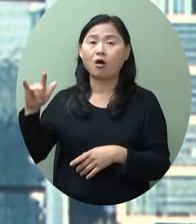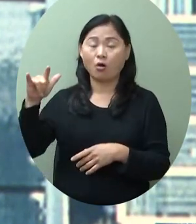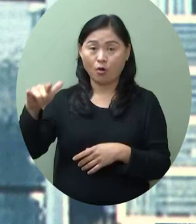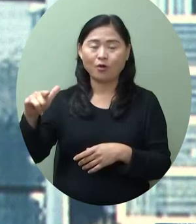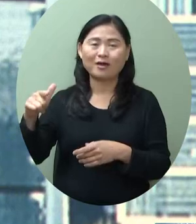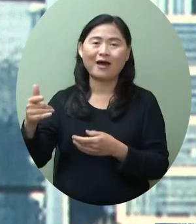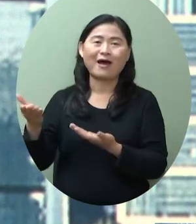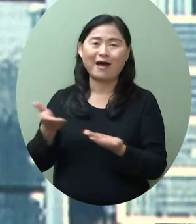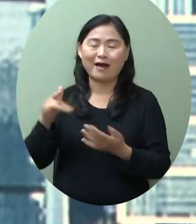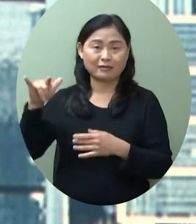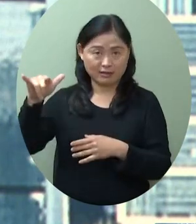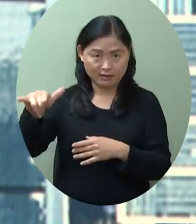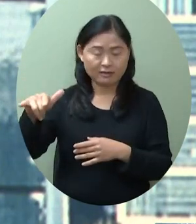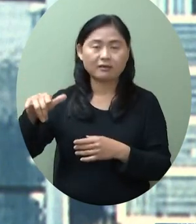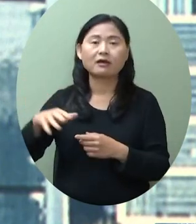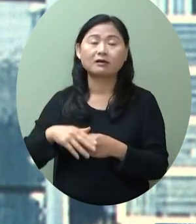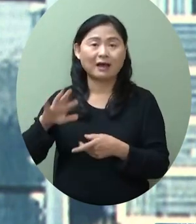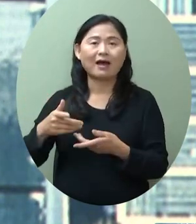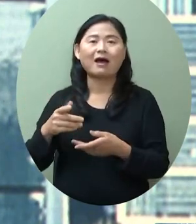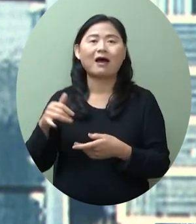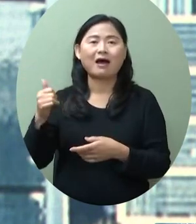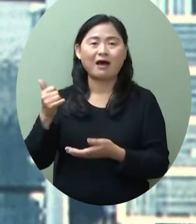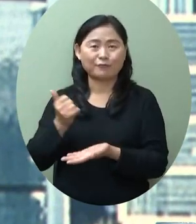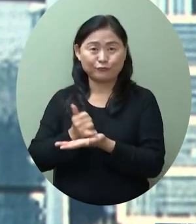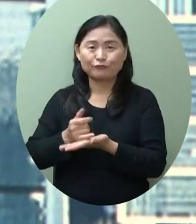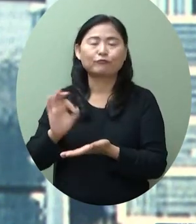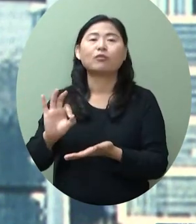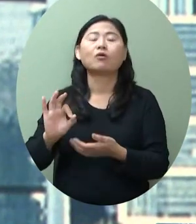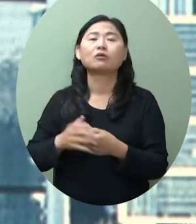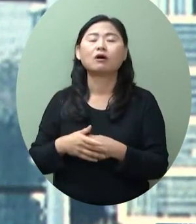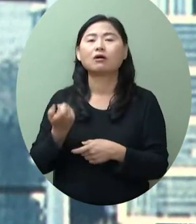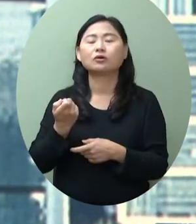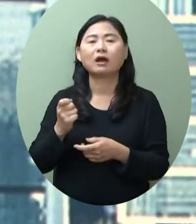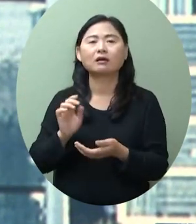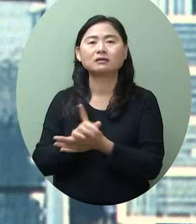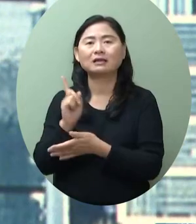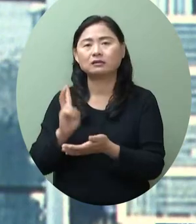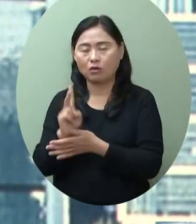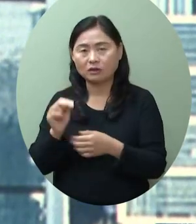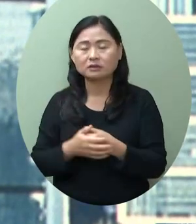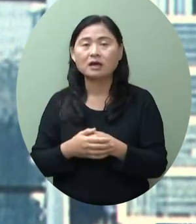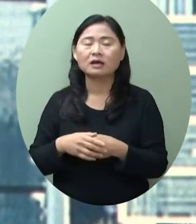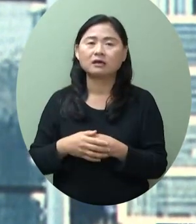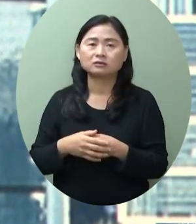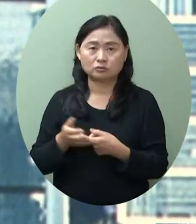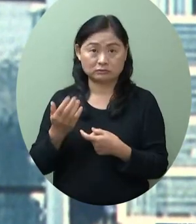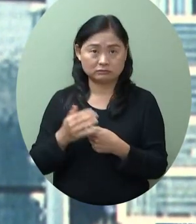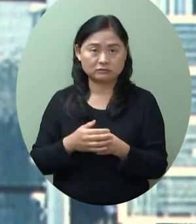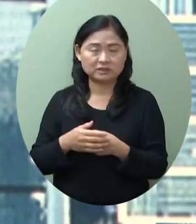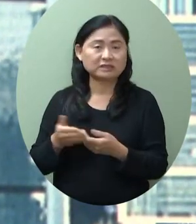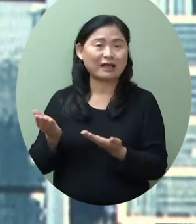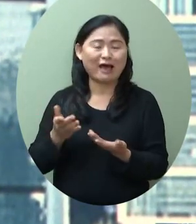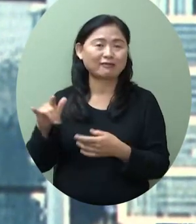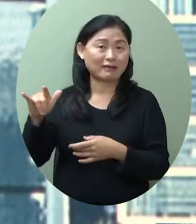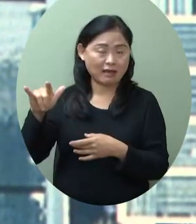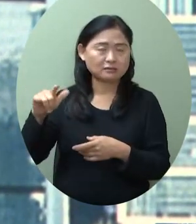嘅客機嚟嘅，不過由於冇客，咁所以近年咧呢一兩年係好多時候用一架本來係載客嘅客機咧，我